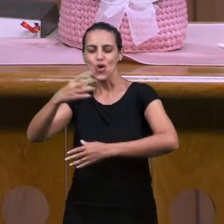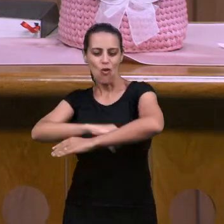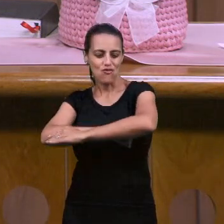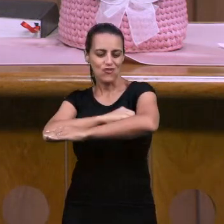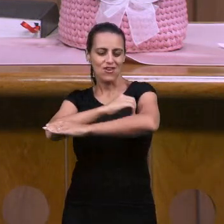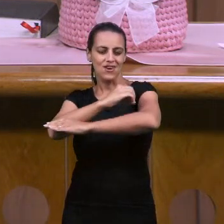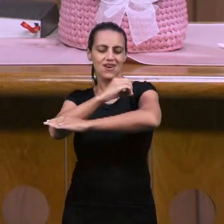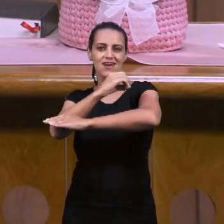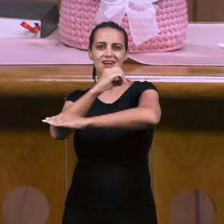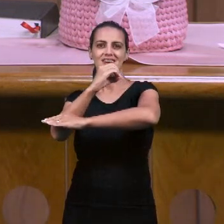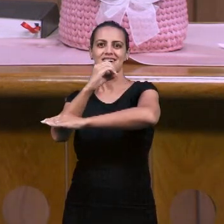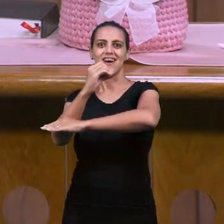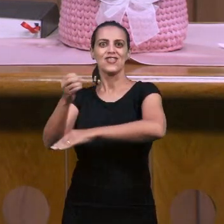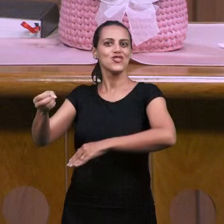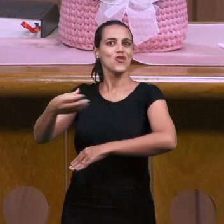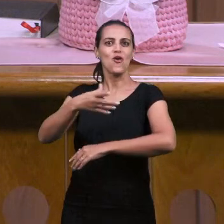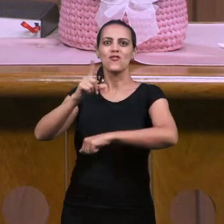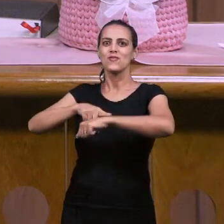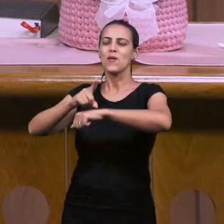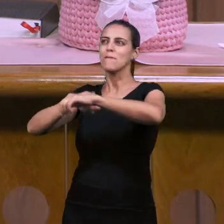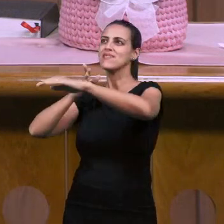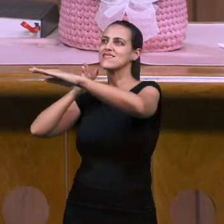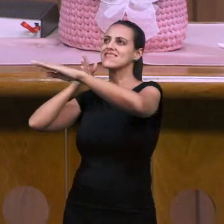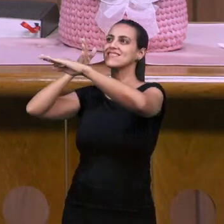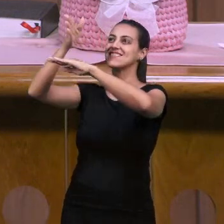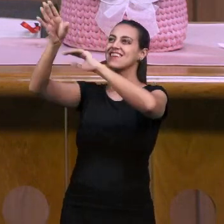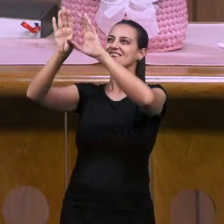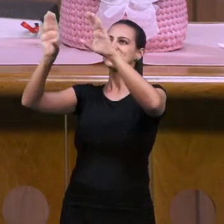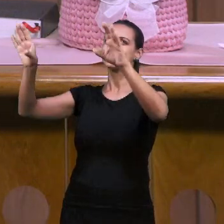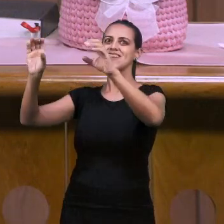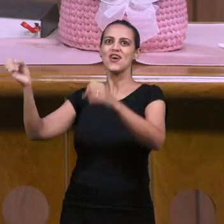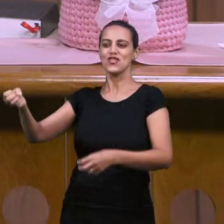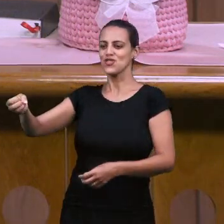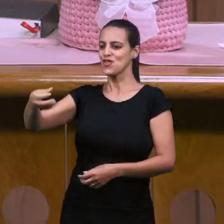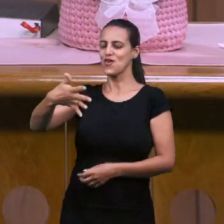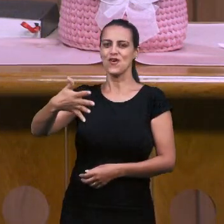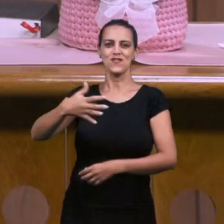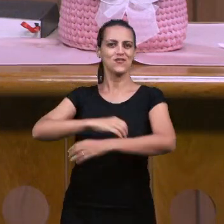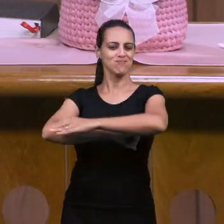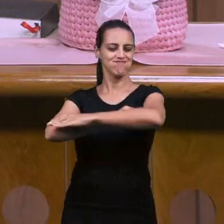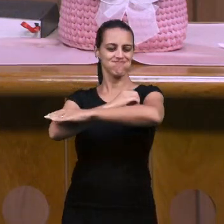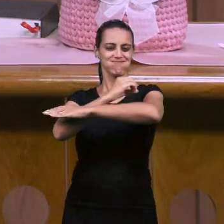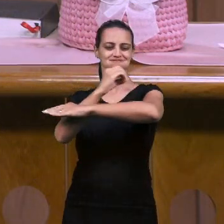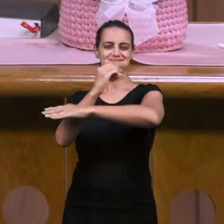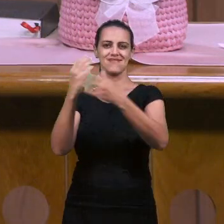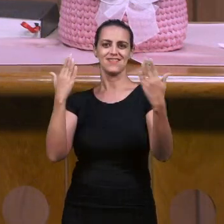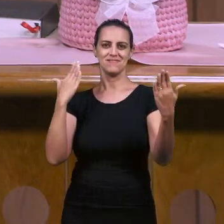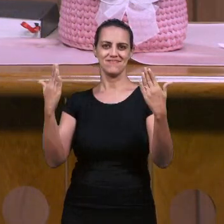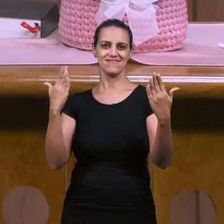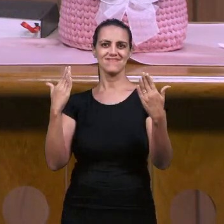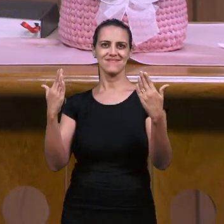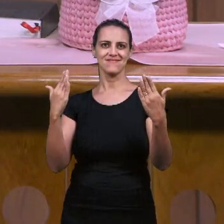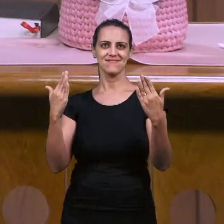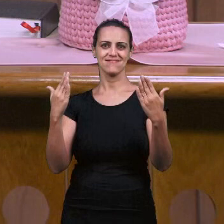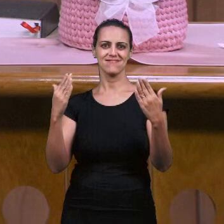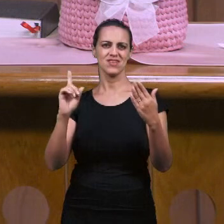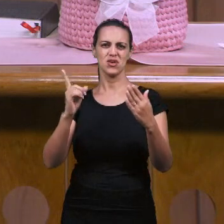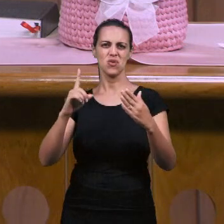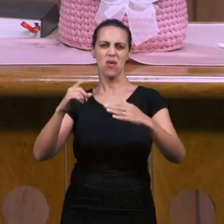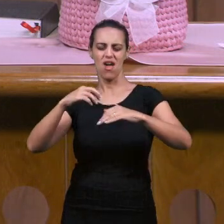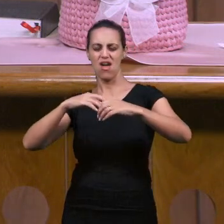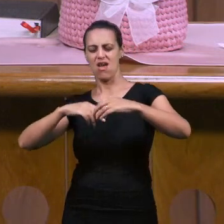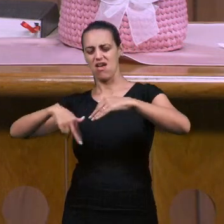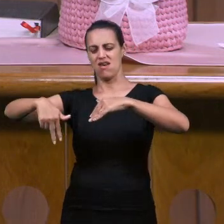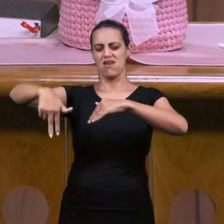avec Josué. L'entrée dans la terre, c'est une nouvelle journée. Ce n'est pas le passage par le désert, ce n'est